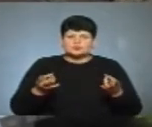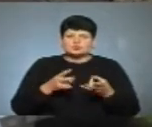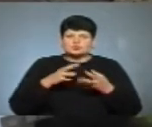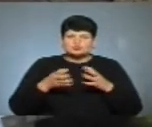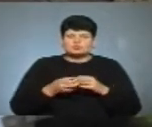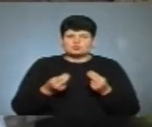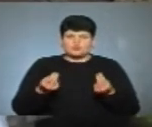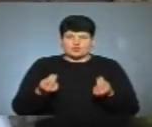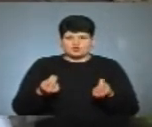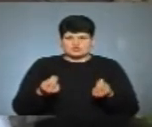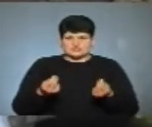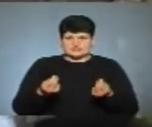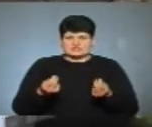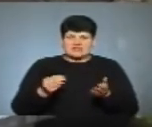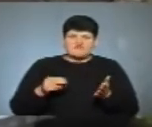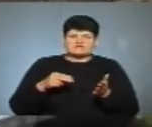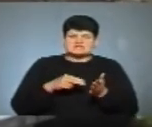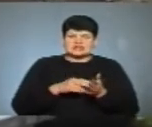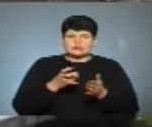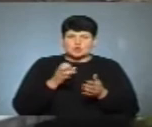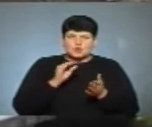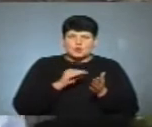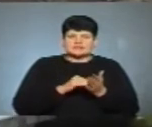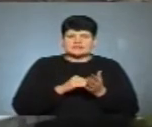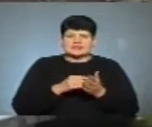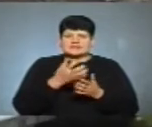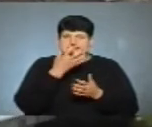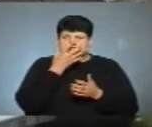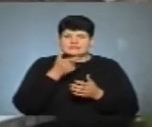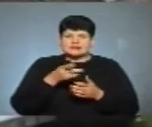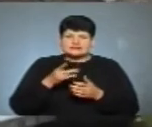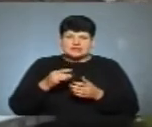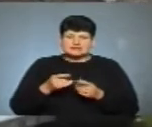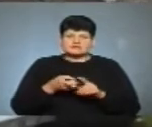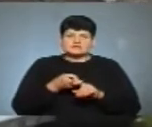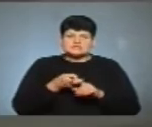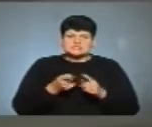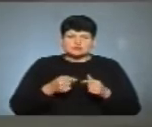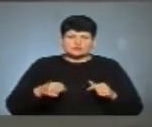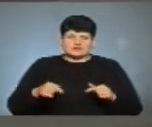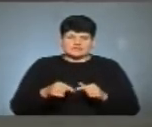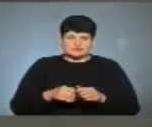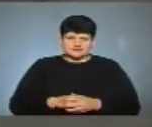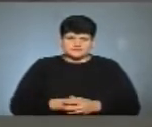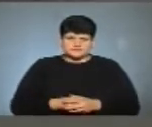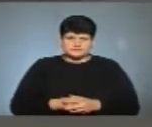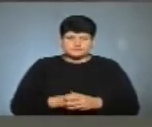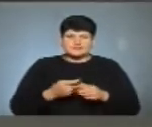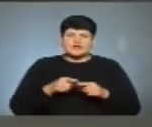нам для встановлення кисневого генератора якраз і в інфекційному відділенні. А